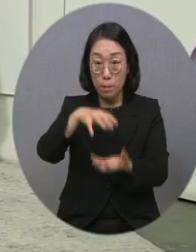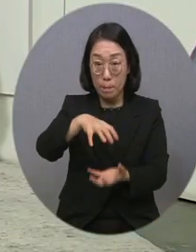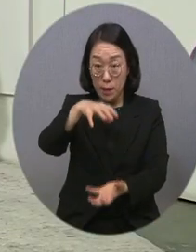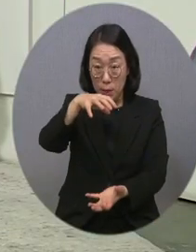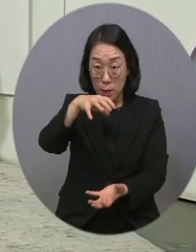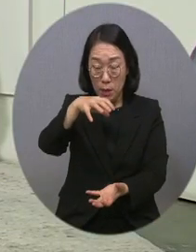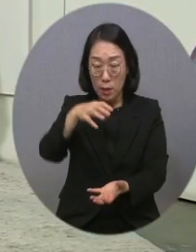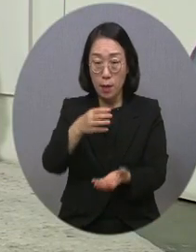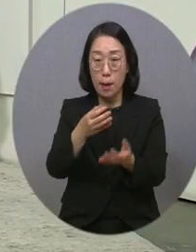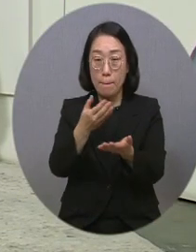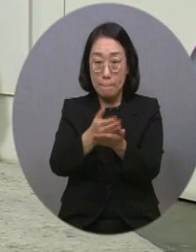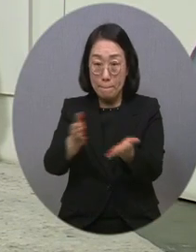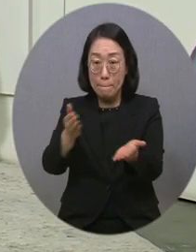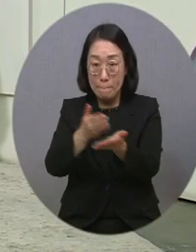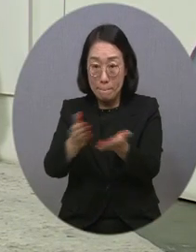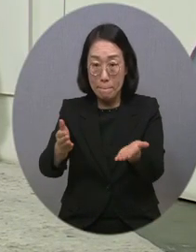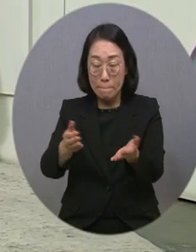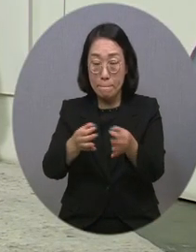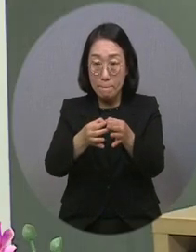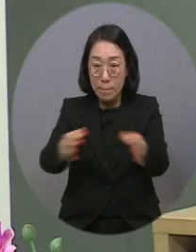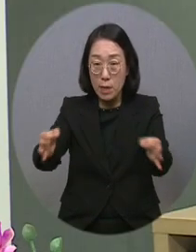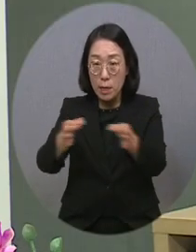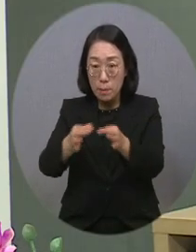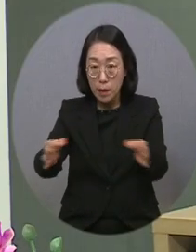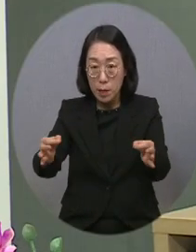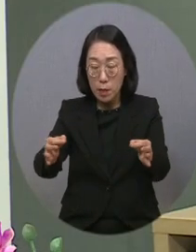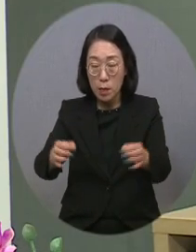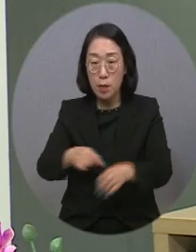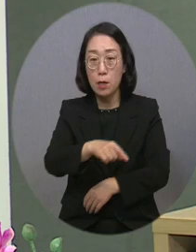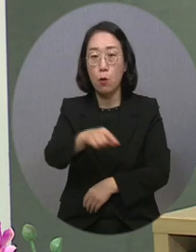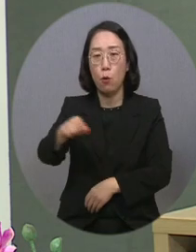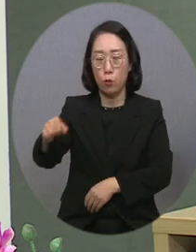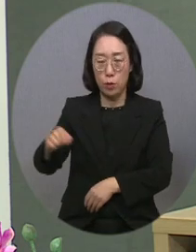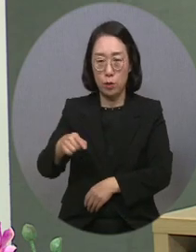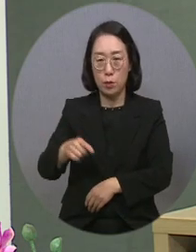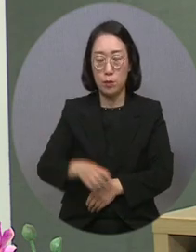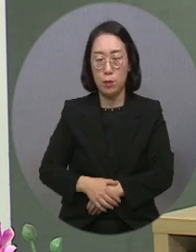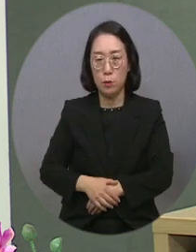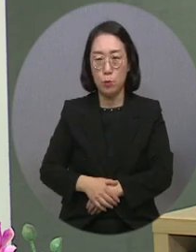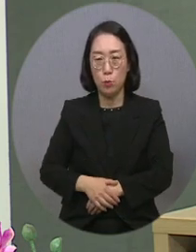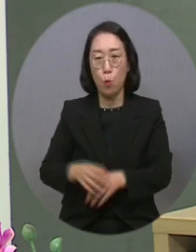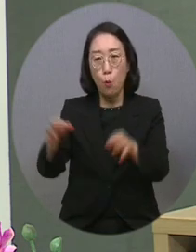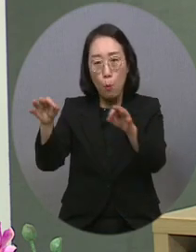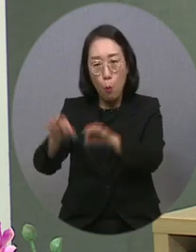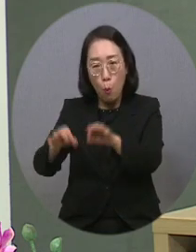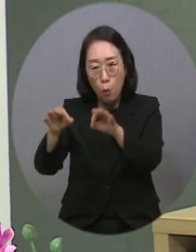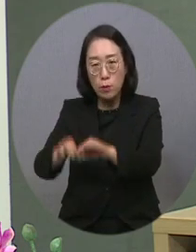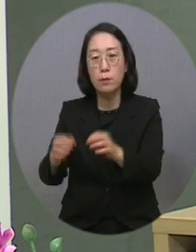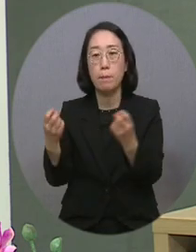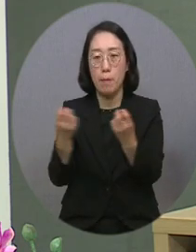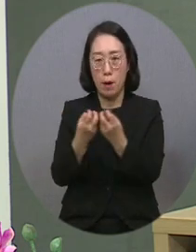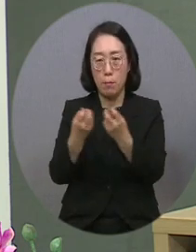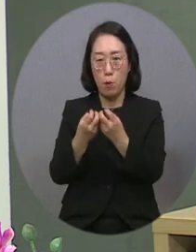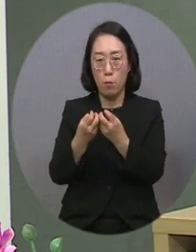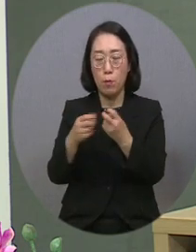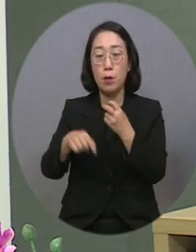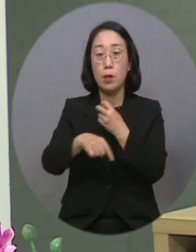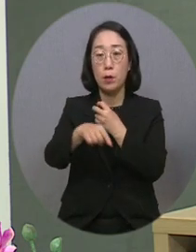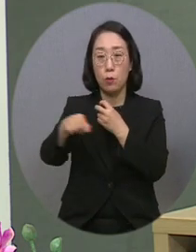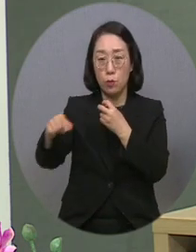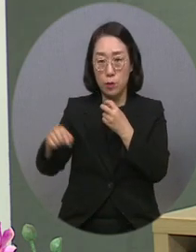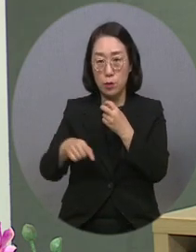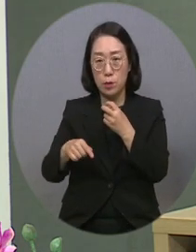모금을 하고 또 예. 어떻게 나눠드리고 예. 이게 상당히 그 사랑의 열매 사회복지